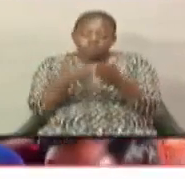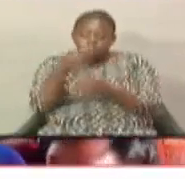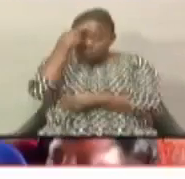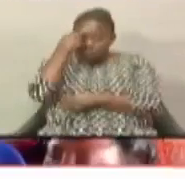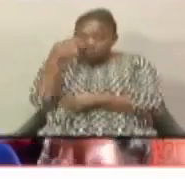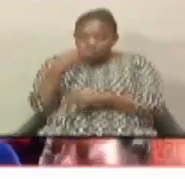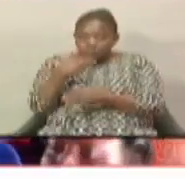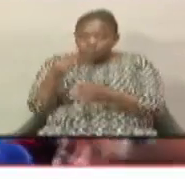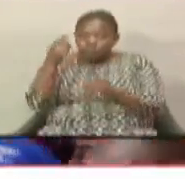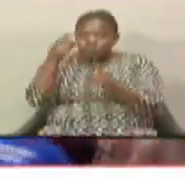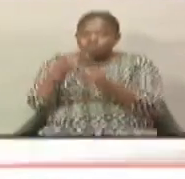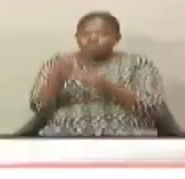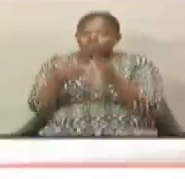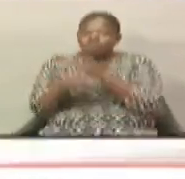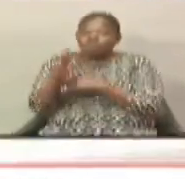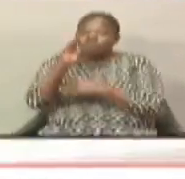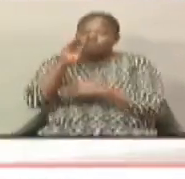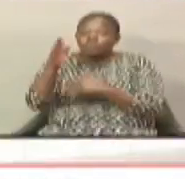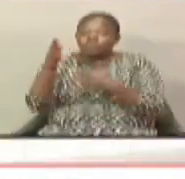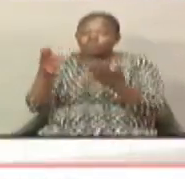olwa To God Be the Glory.